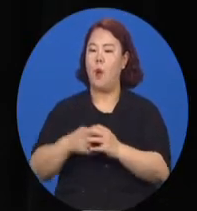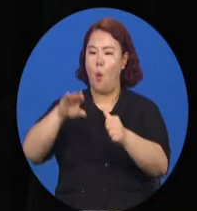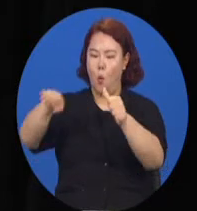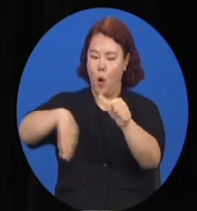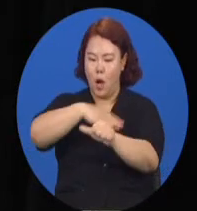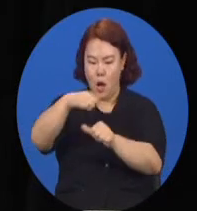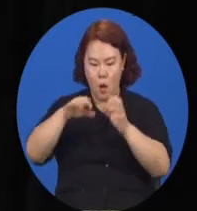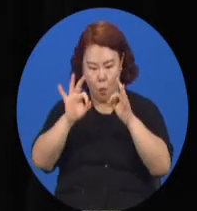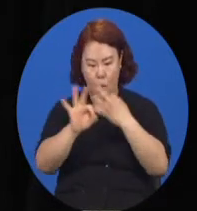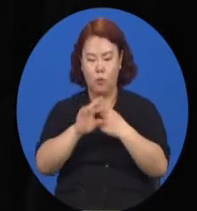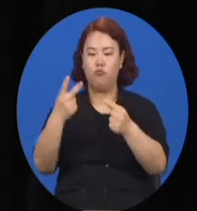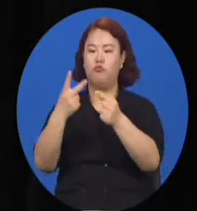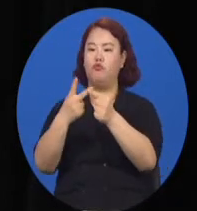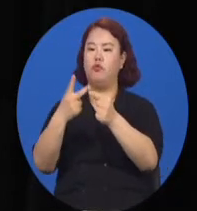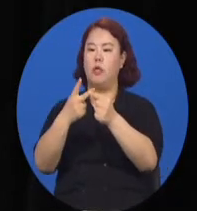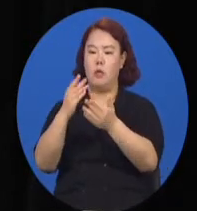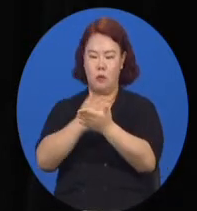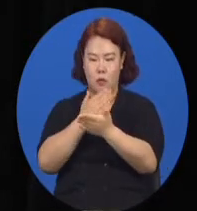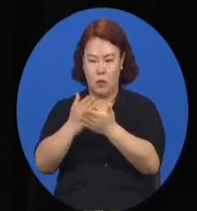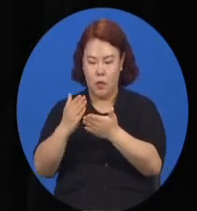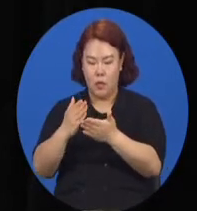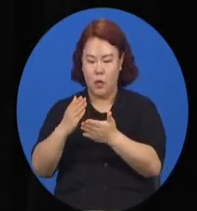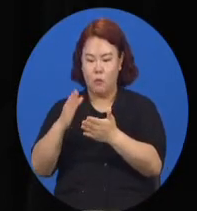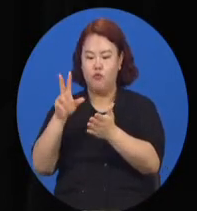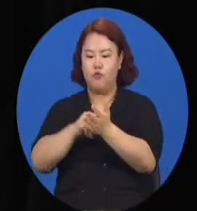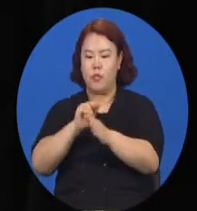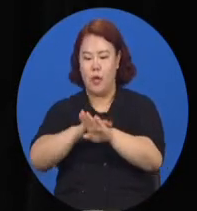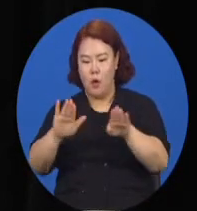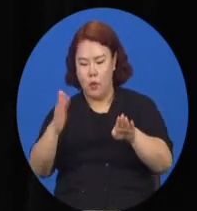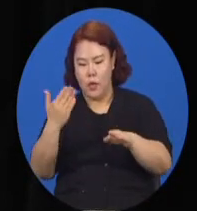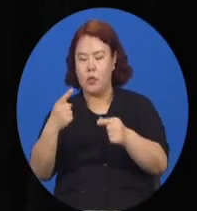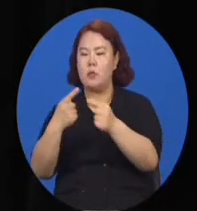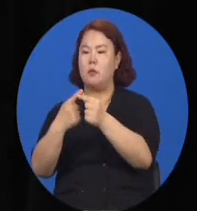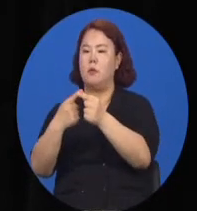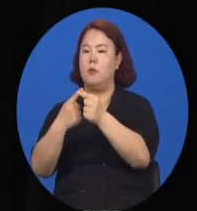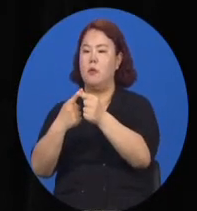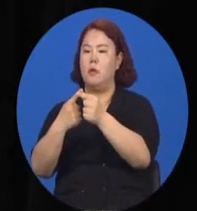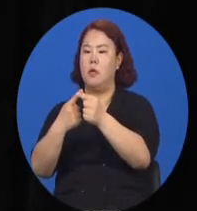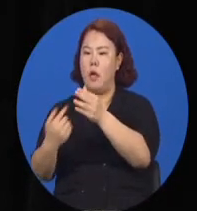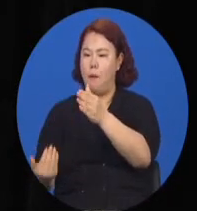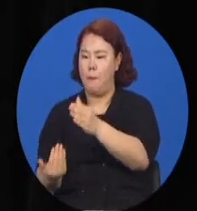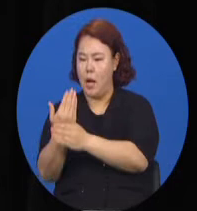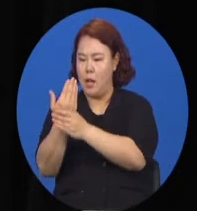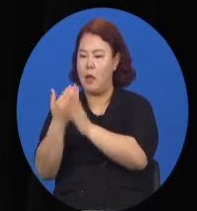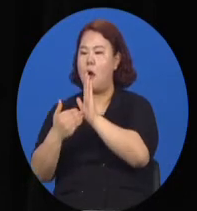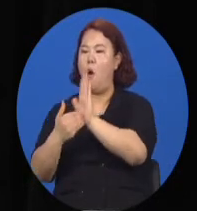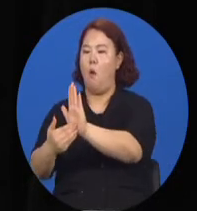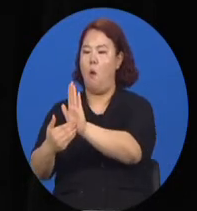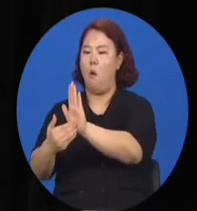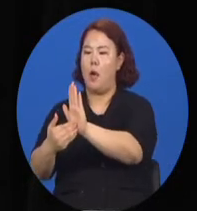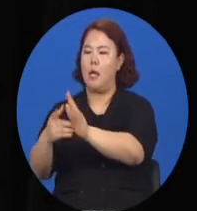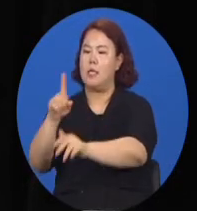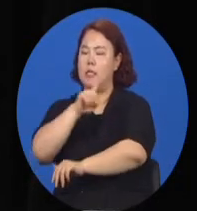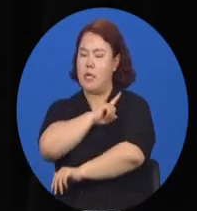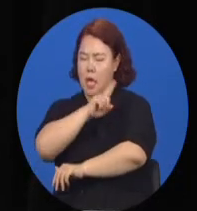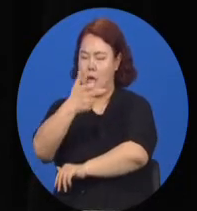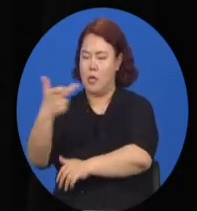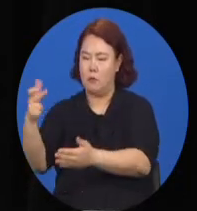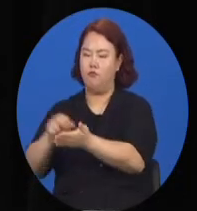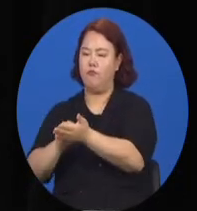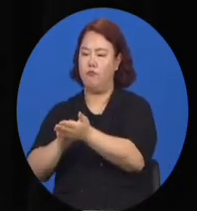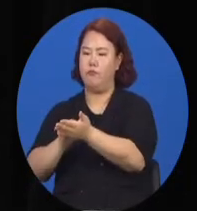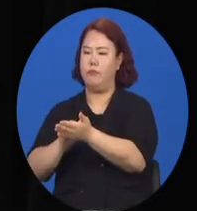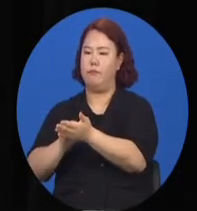가지 측면에서 문제를 해결해야 된다고 봅니다. 첫째는 발생을 억제하는 게 가장 큰 문제라고